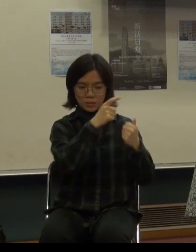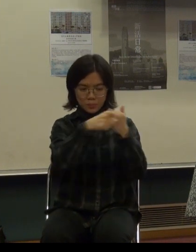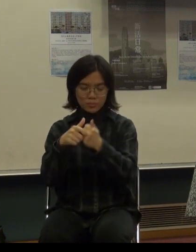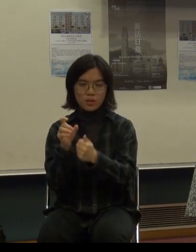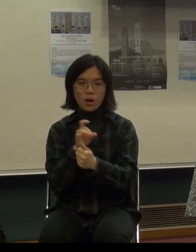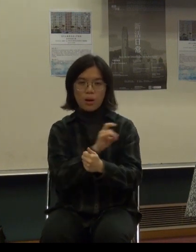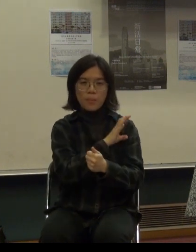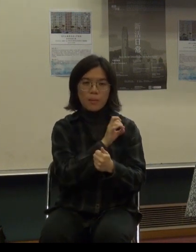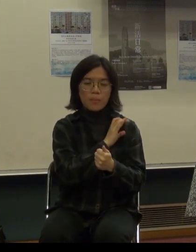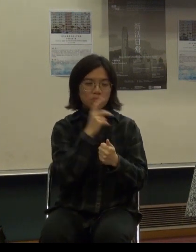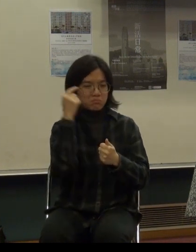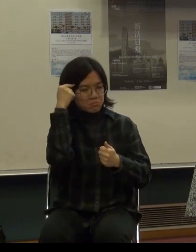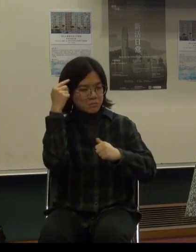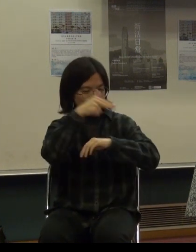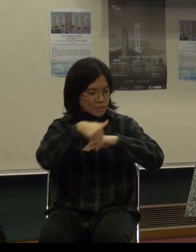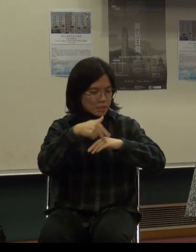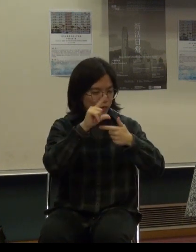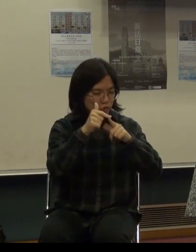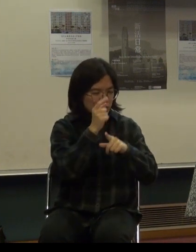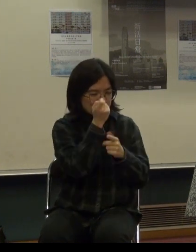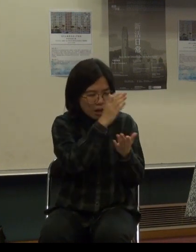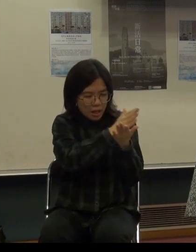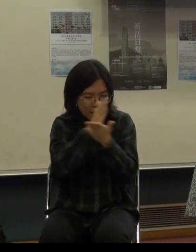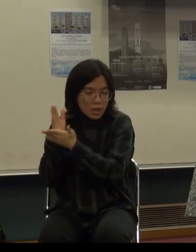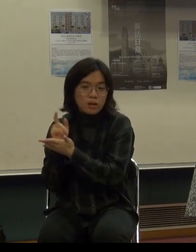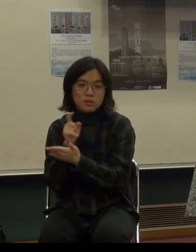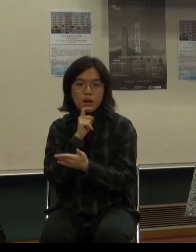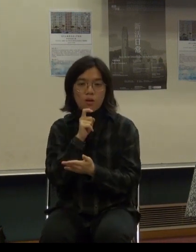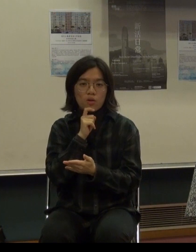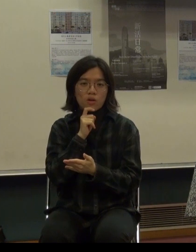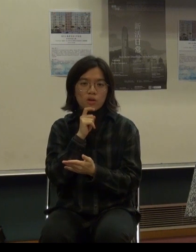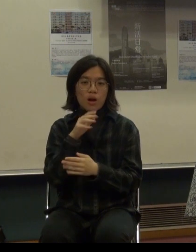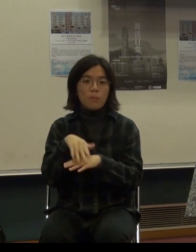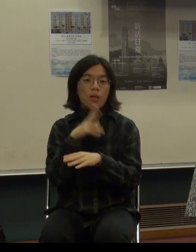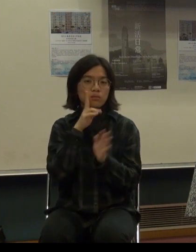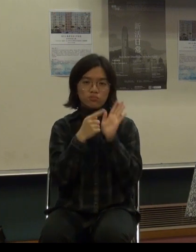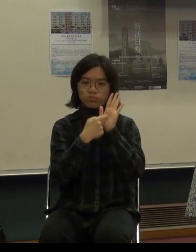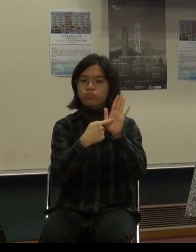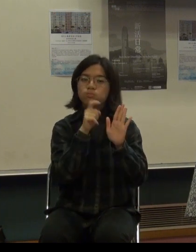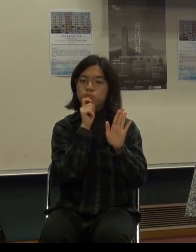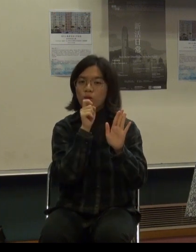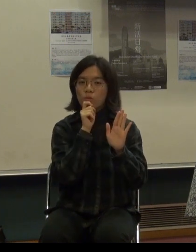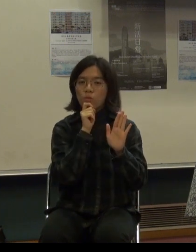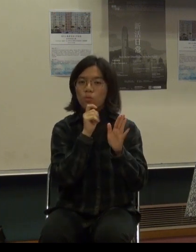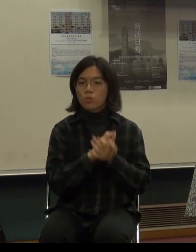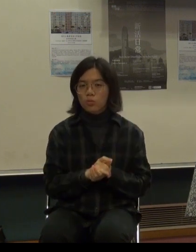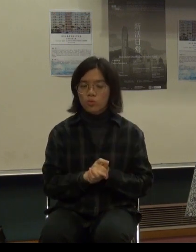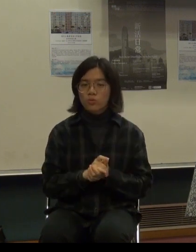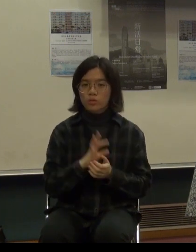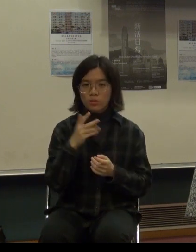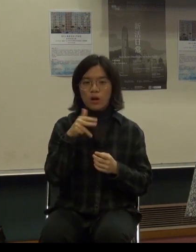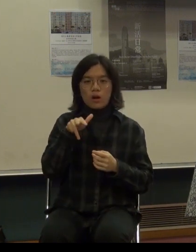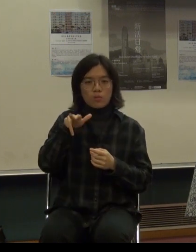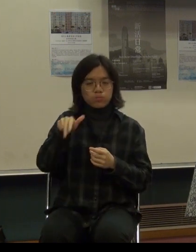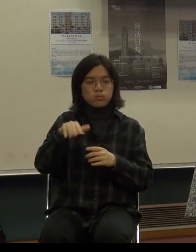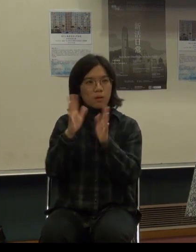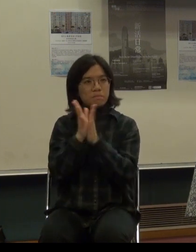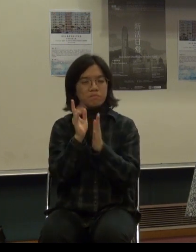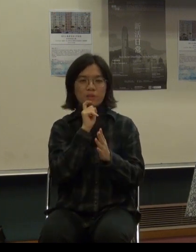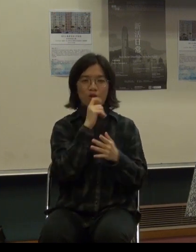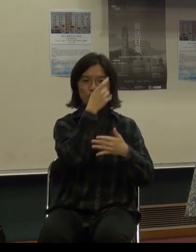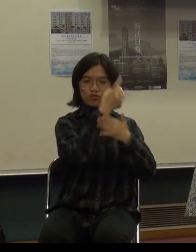同嘅處理嘅方法，或者我哋頭先舉嘅例子嘅唔同建築師都會有唔同嘅處理方法，但係佢哋似乎都係跟緊